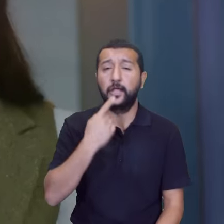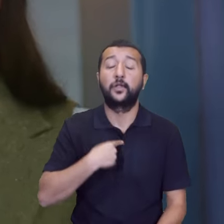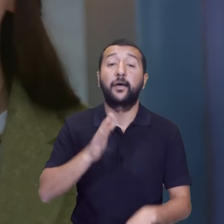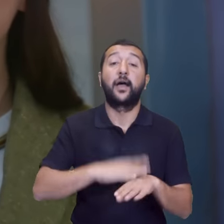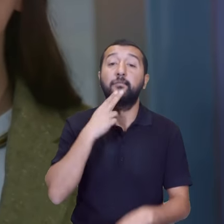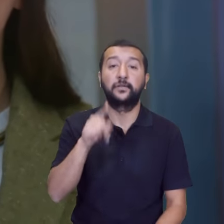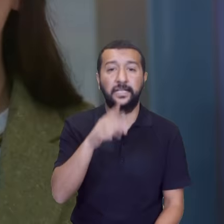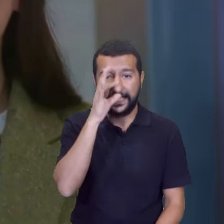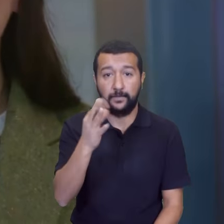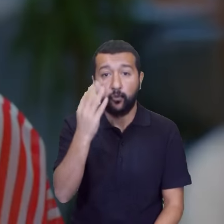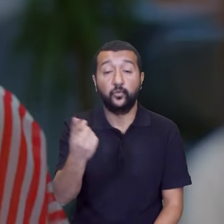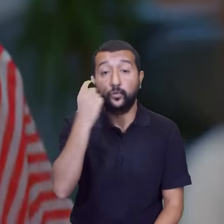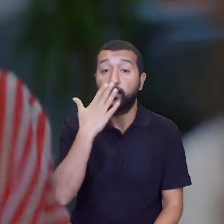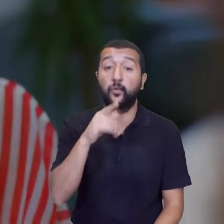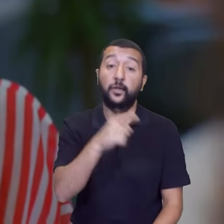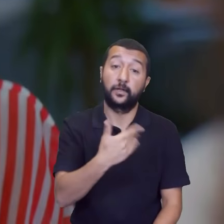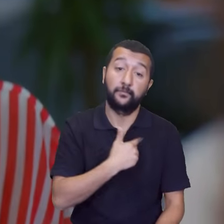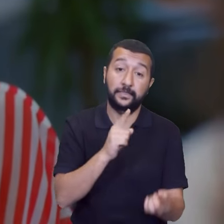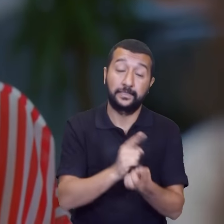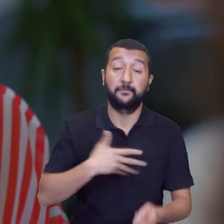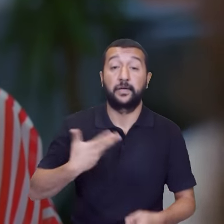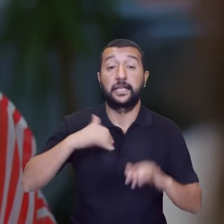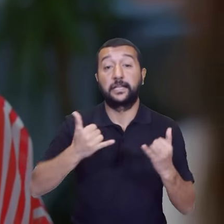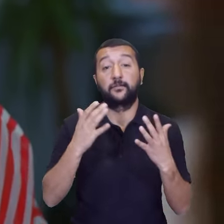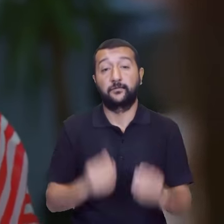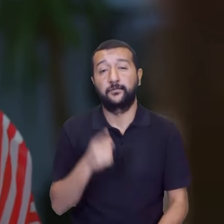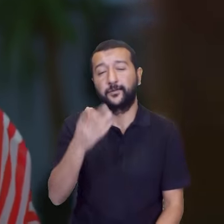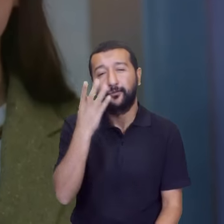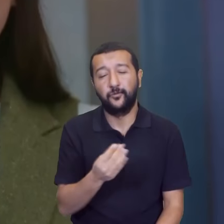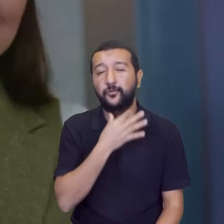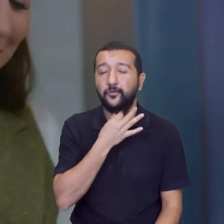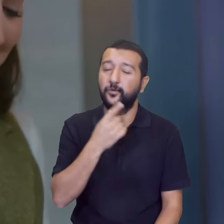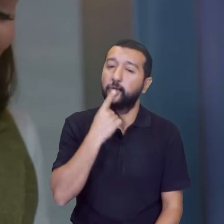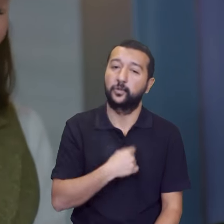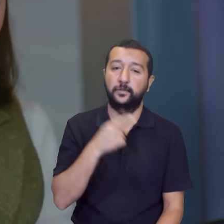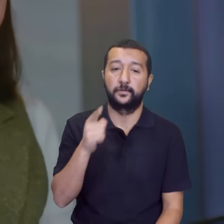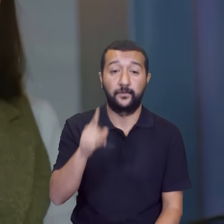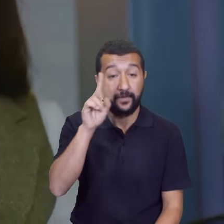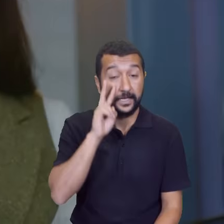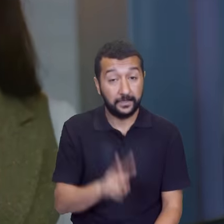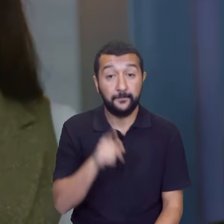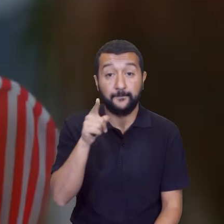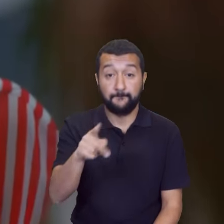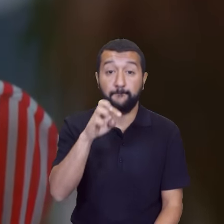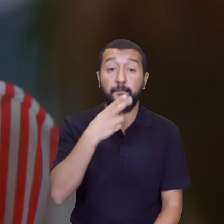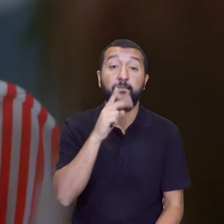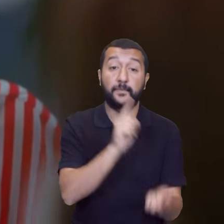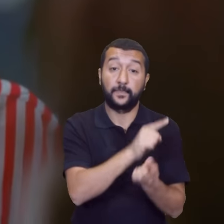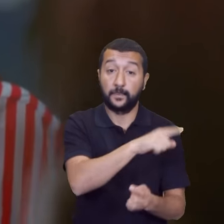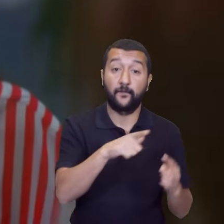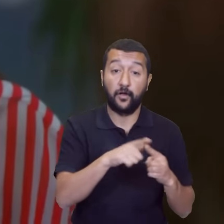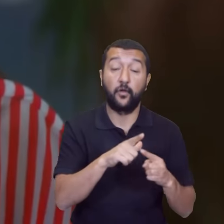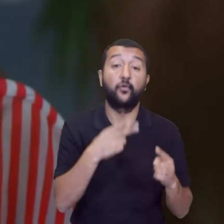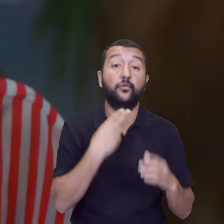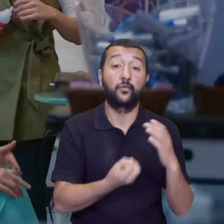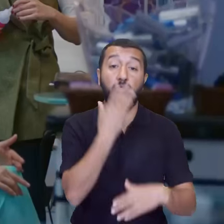abla. Hani kim olduğunu sormak yoktu. Ya ama ben çatlarım şimdi meraktan. Hadi ne olur söyle. Vallahi Perran ablanın fan kulübünü